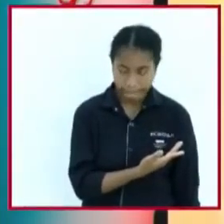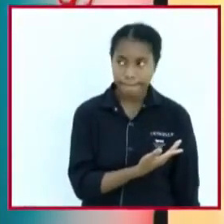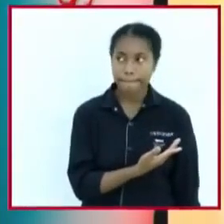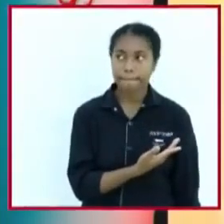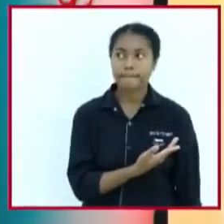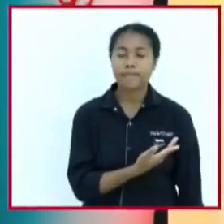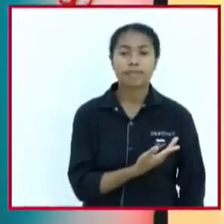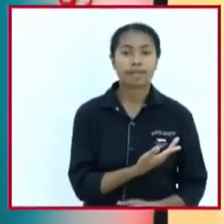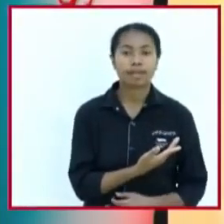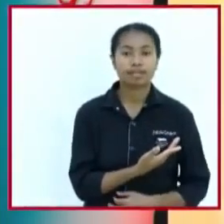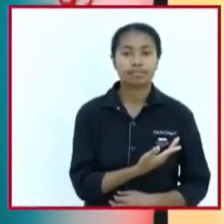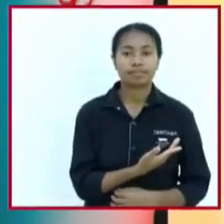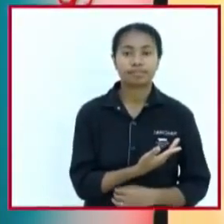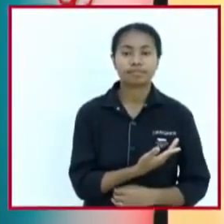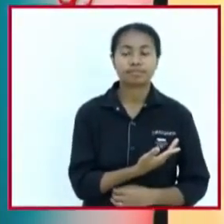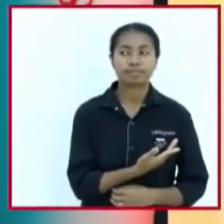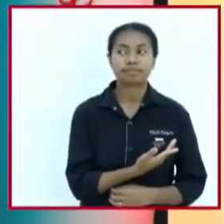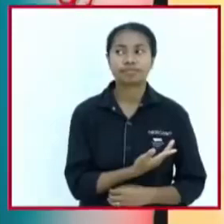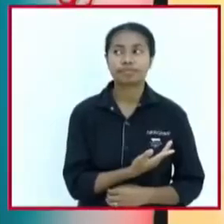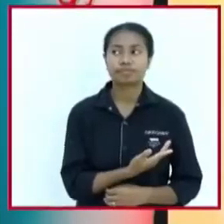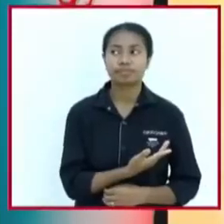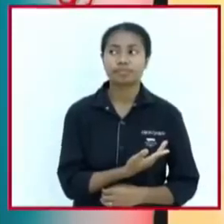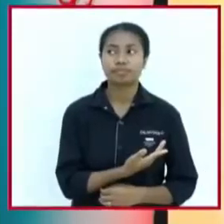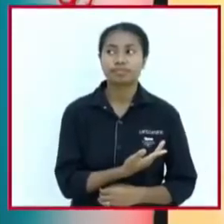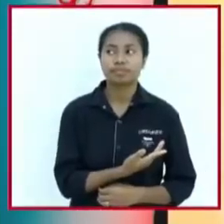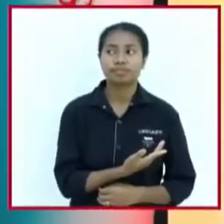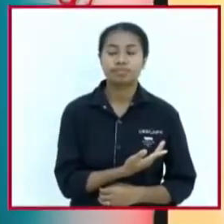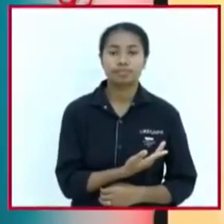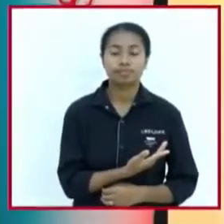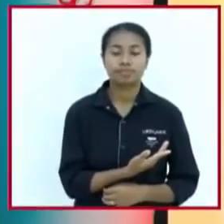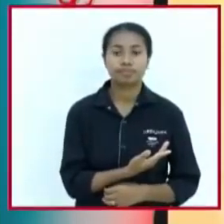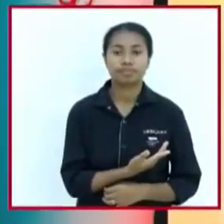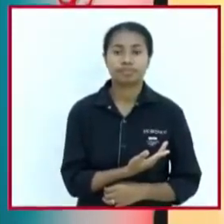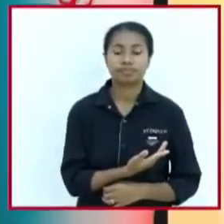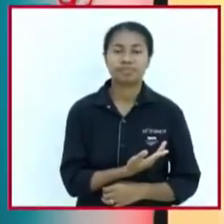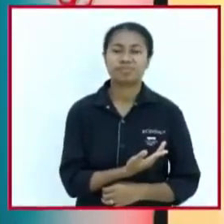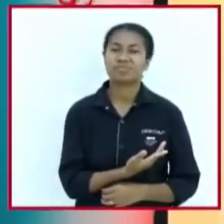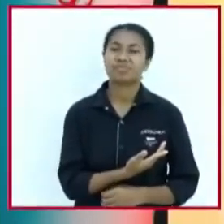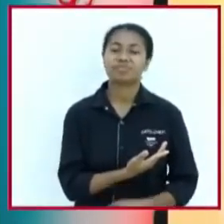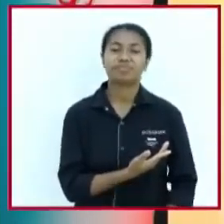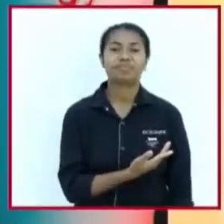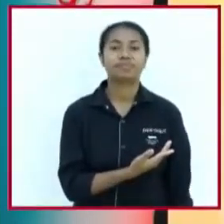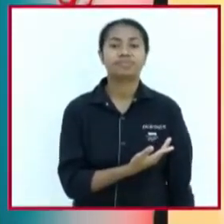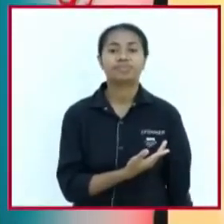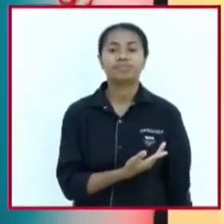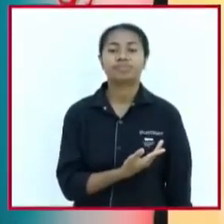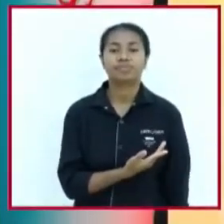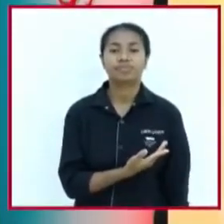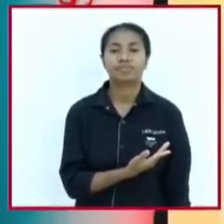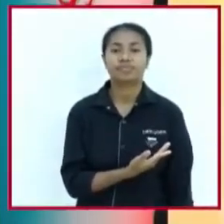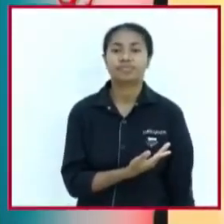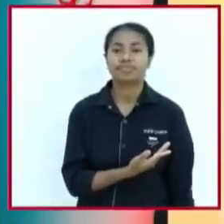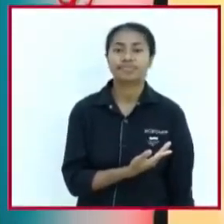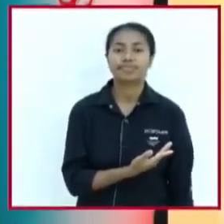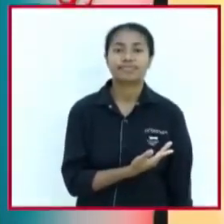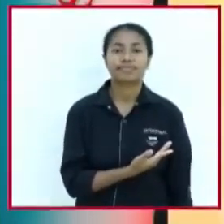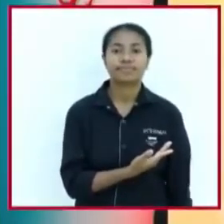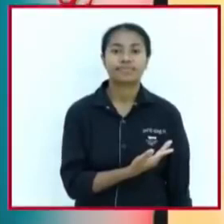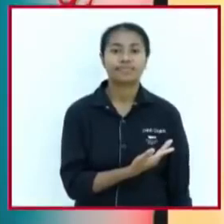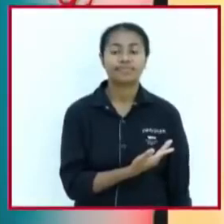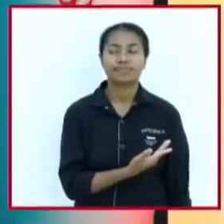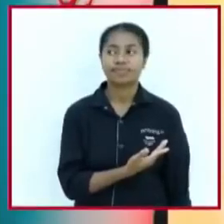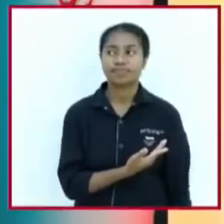iman mereka telah memberikan kepada mereka suatu kesaksian yang baik sebab Allah telah menyediakan sesuatu yang lebih baik bagi kita tanpa